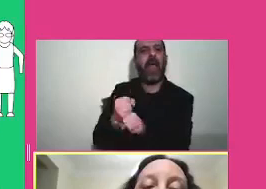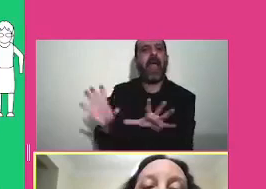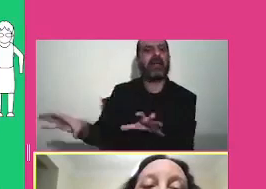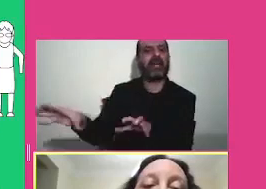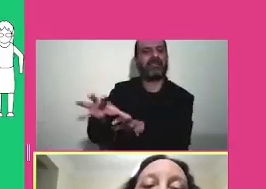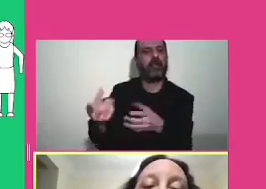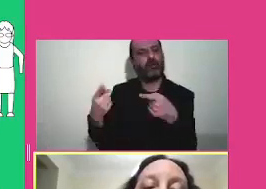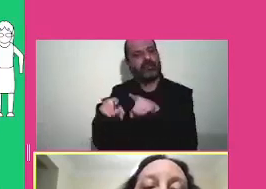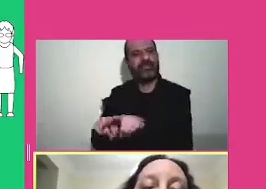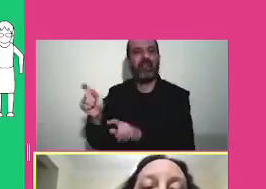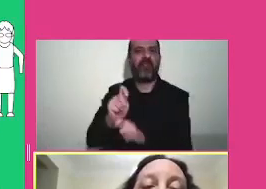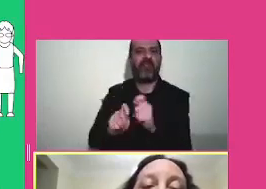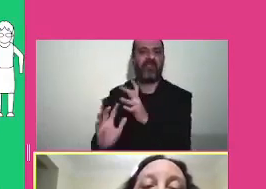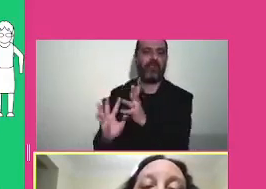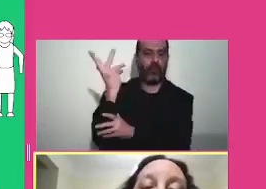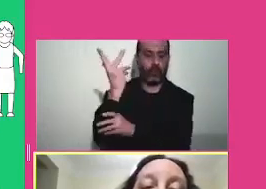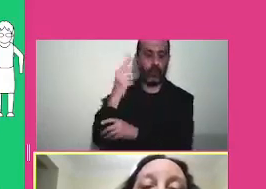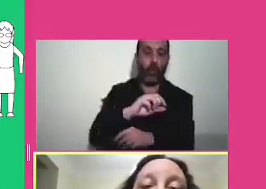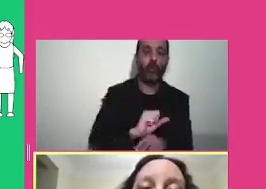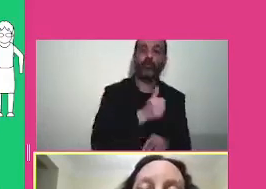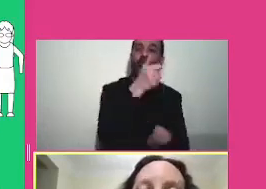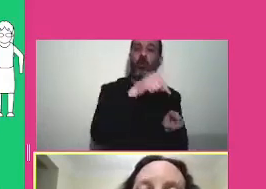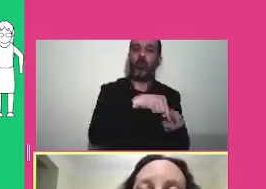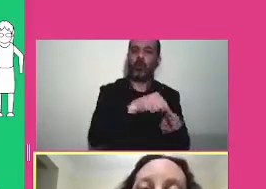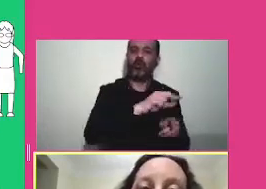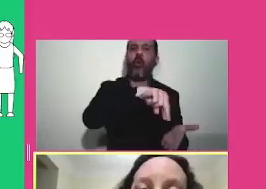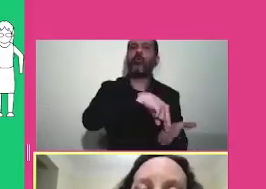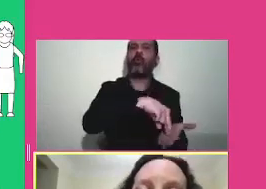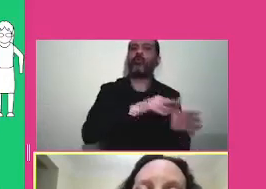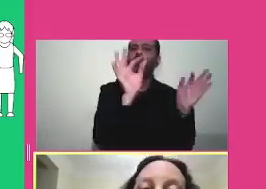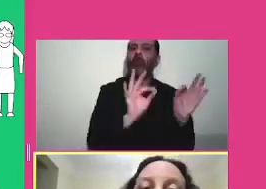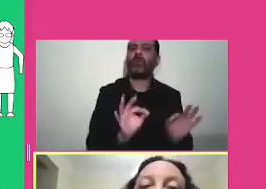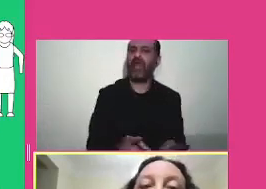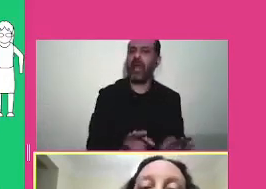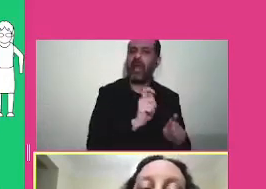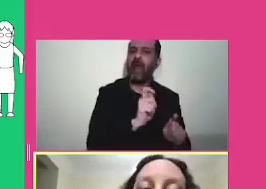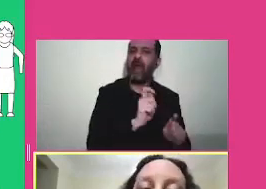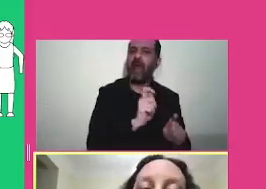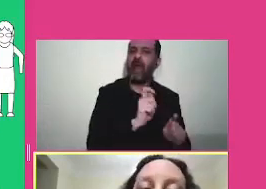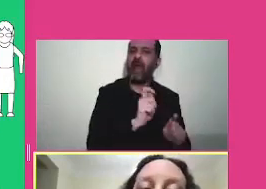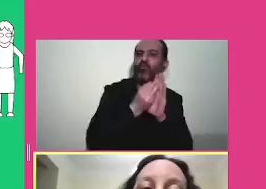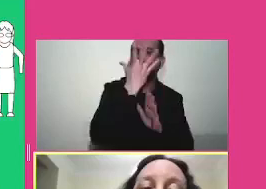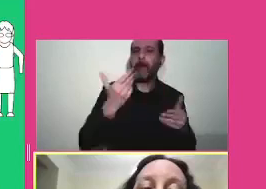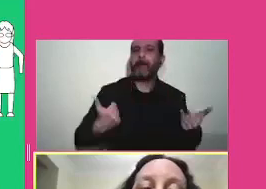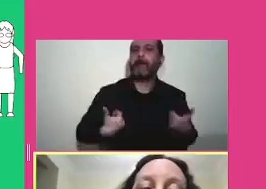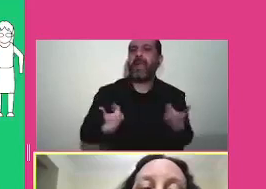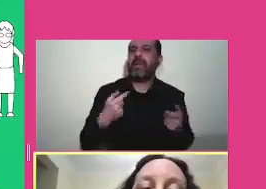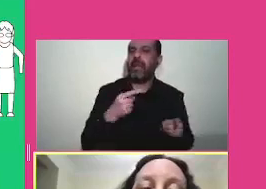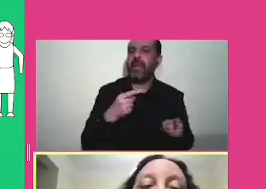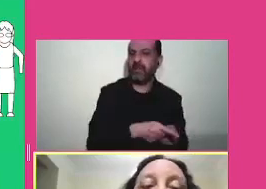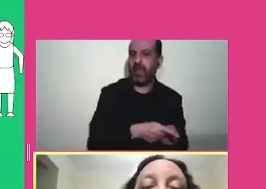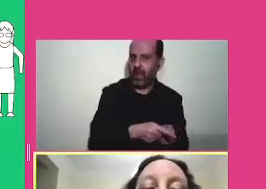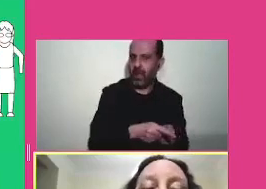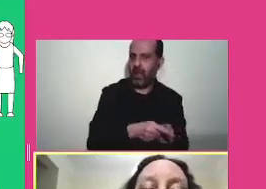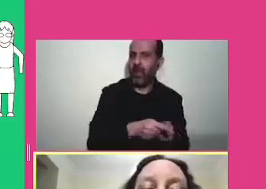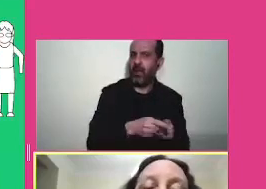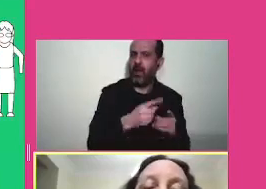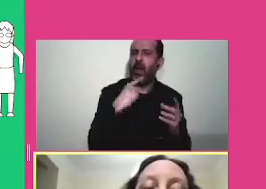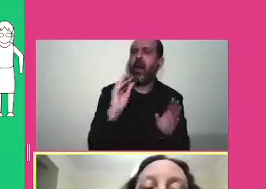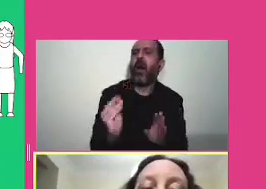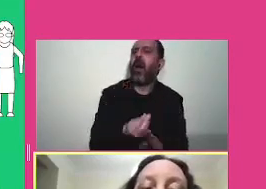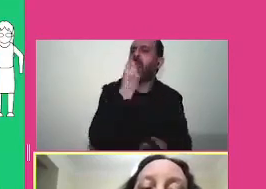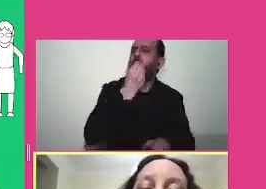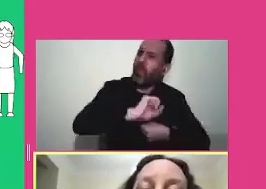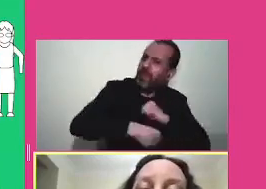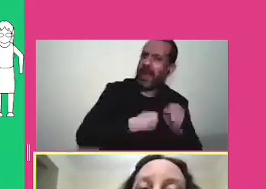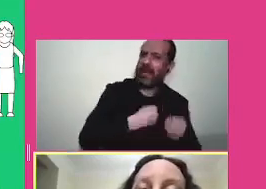οποίες αφορούν η μεν πρώτη τα παιχνίδια που θα δείτε ότι έχουν δημιουργηθεί μέσα από όλες τις δράσεις μας και η δεύτερη